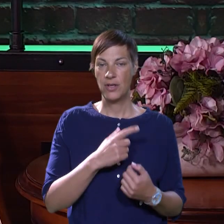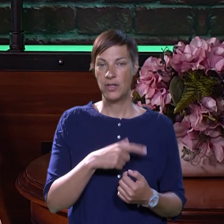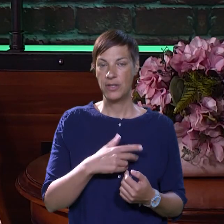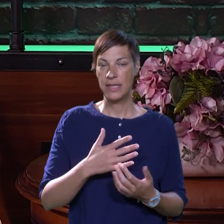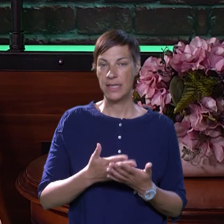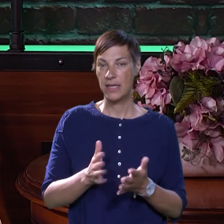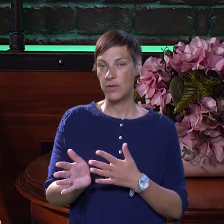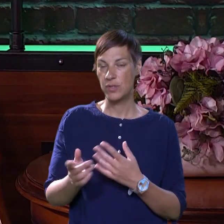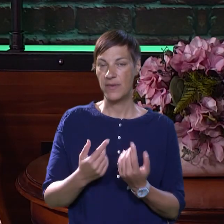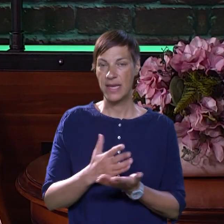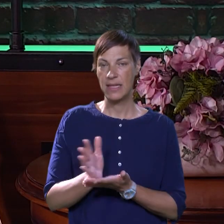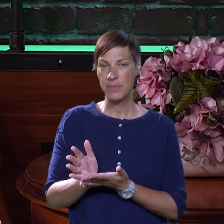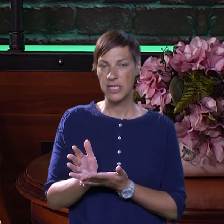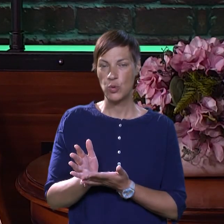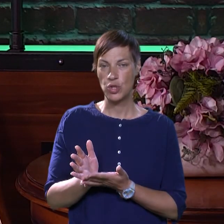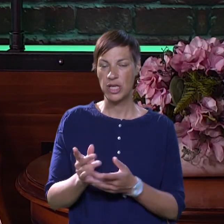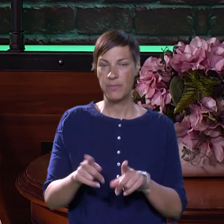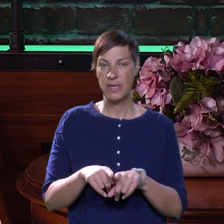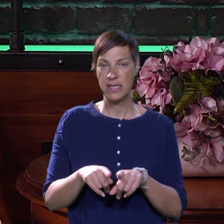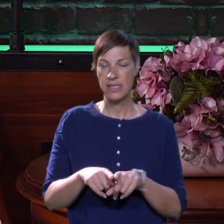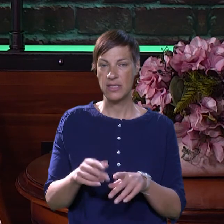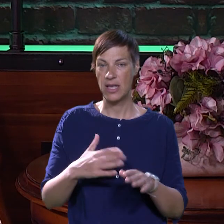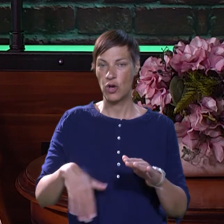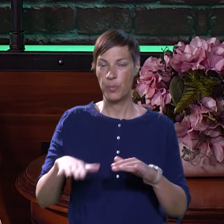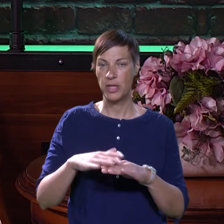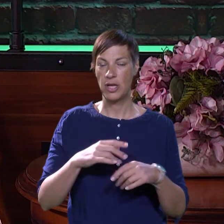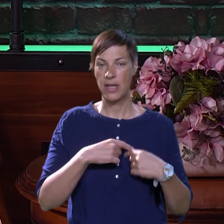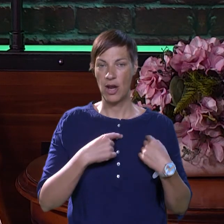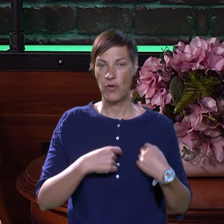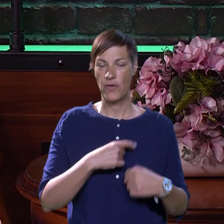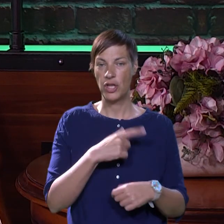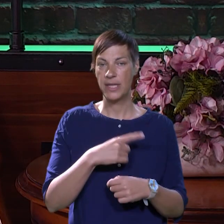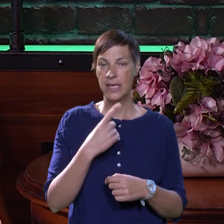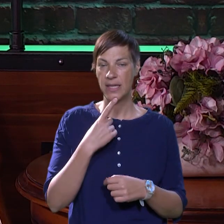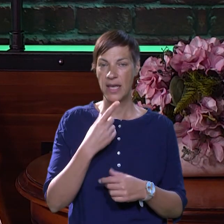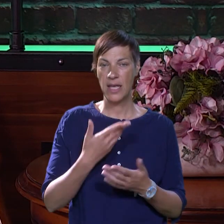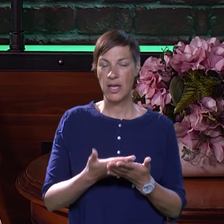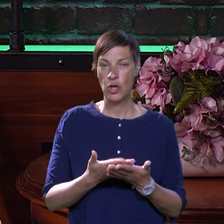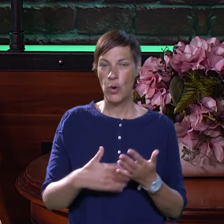Volontiranje u stvari u izvanrednim slučajevima i isto tako bi još dodala tu i volontiranje koje je